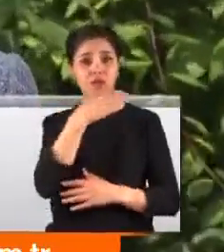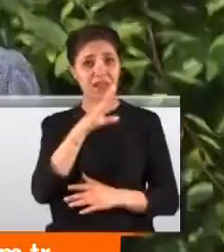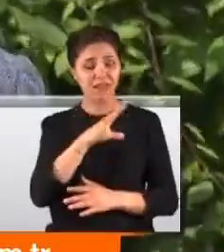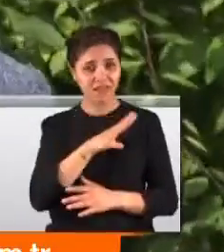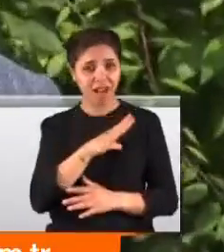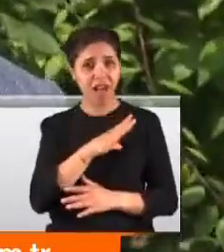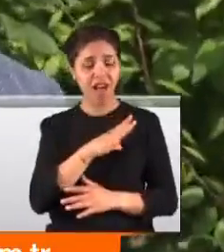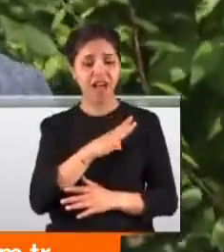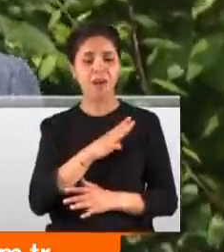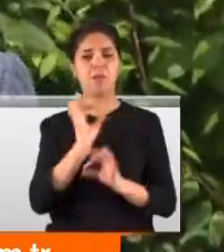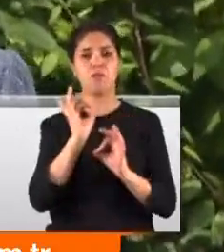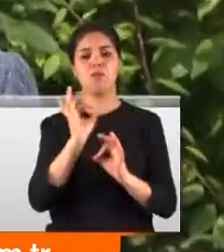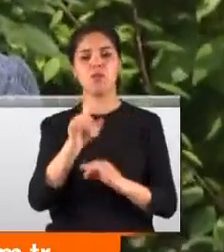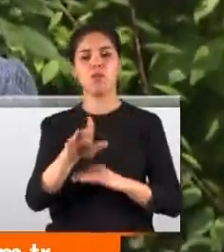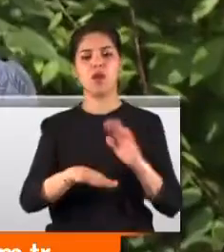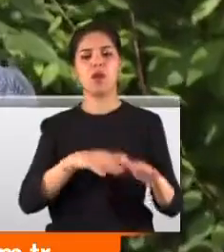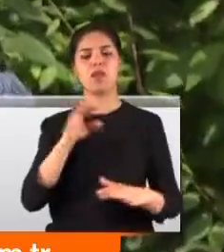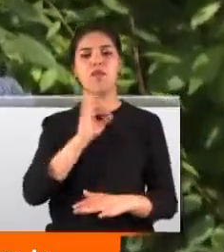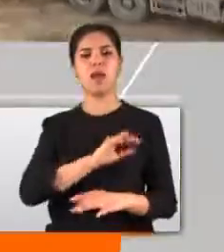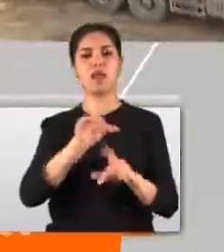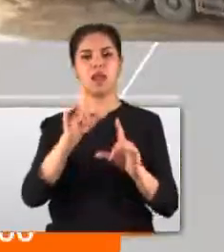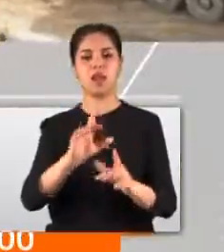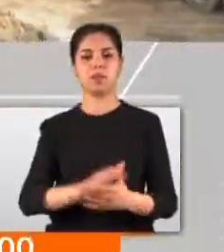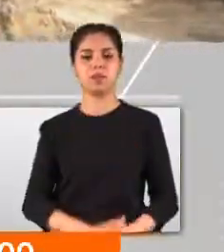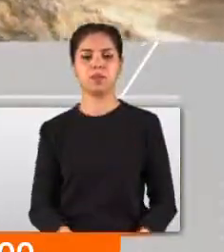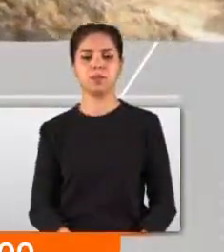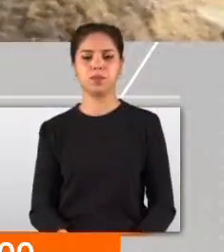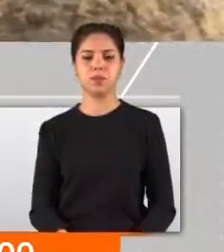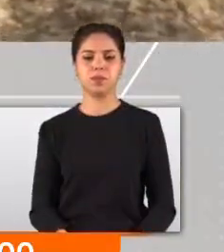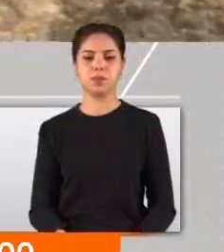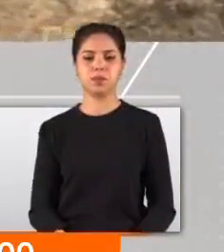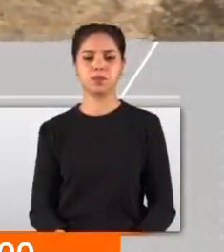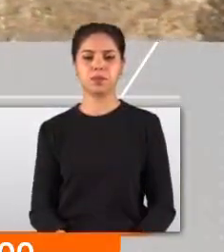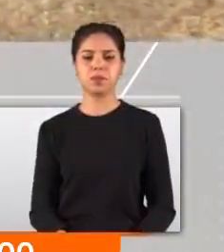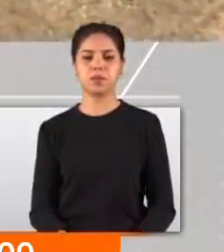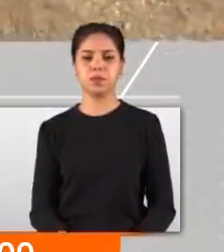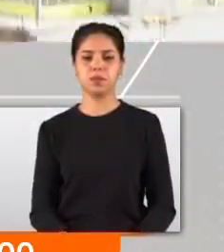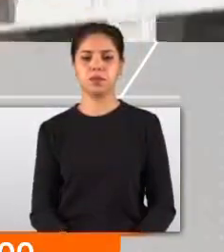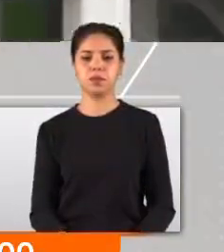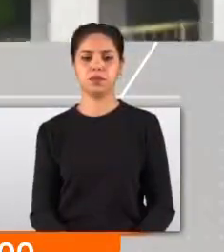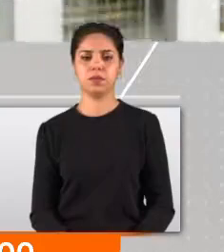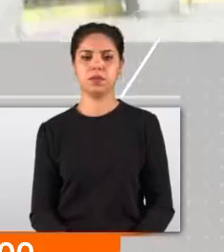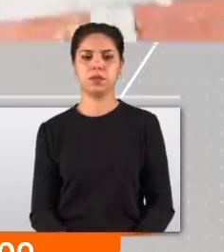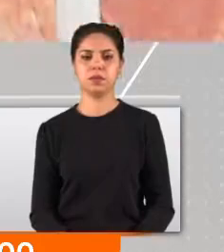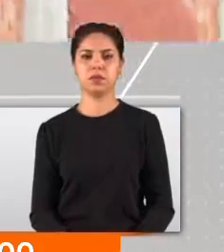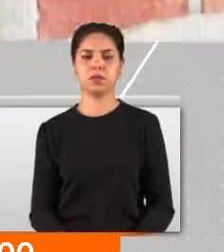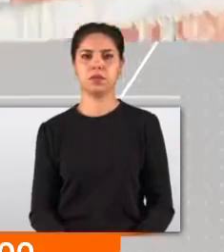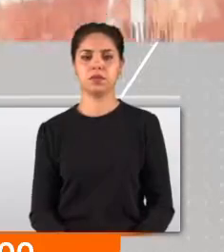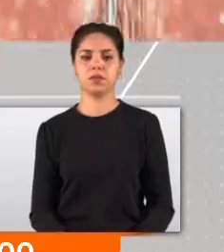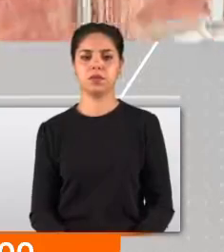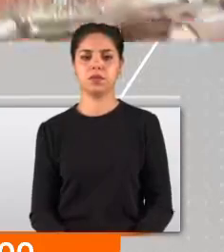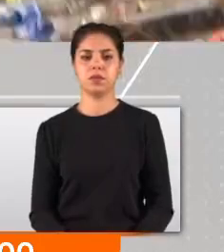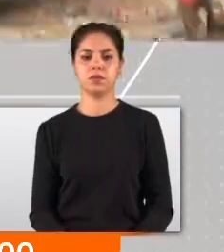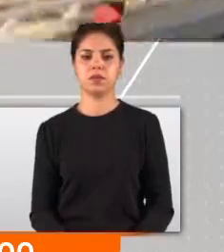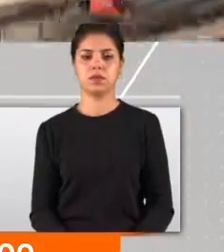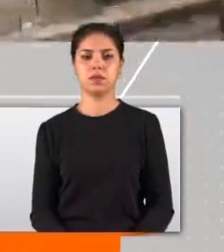geçmişken mutlaka bu adımdan faydalanmak gerekecek. Deprem oldu ya, çok korktuk evden. Çünkü deniz kum ile yapılmış, bir